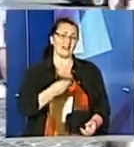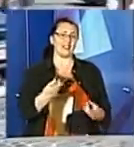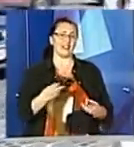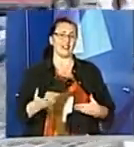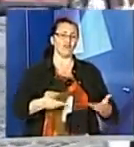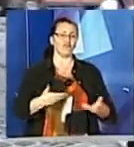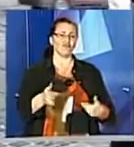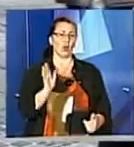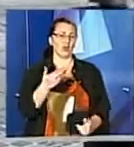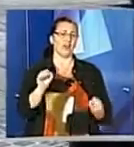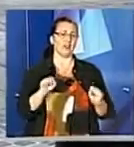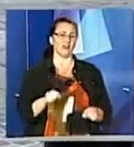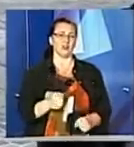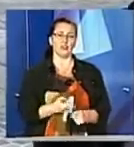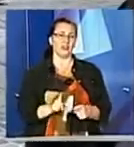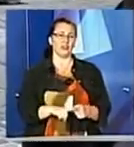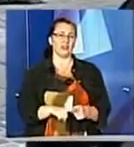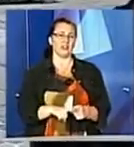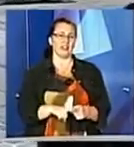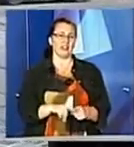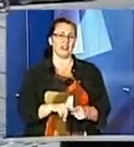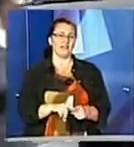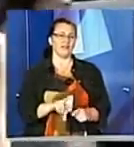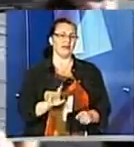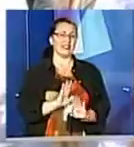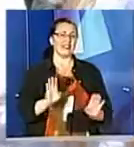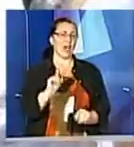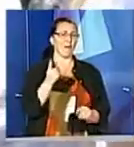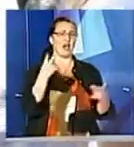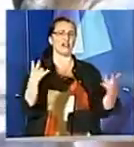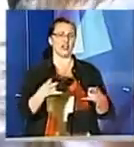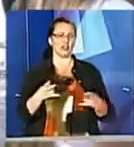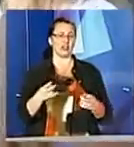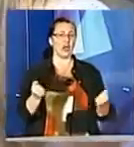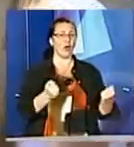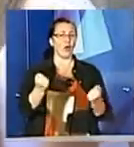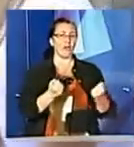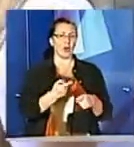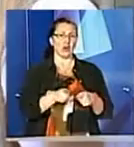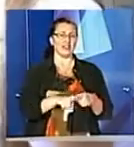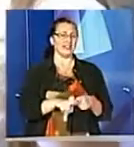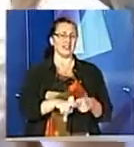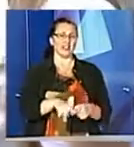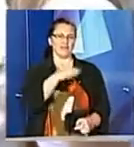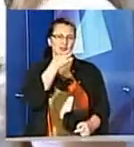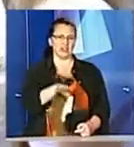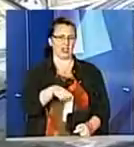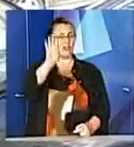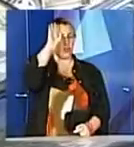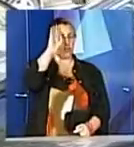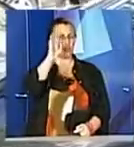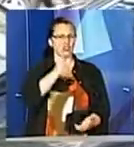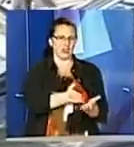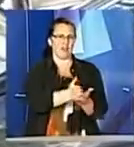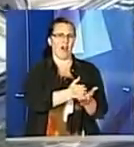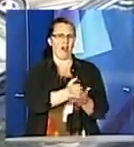Але ну, мені здається, що це не є річ першої необхідності. Кермувальникам такі зміни не до вподоби. Павло – водій зі стажем